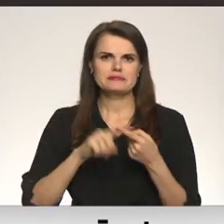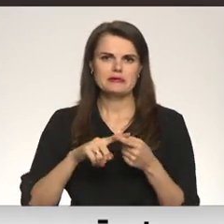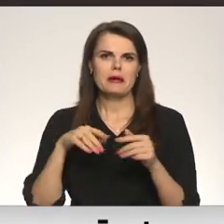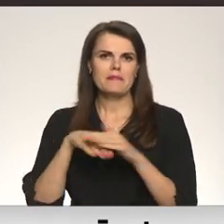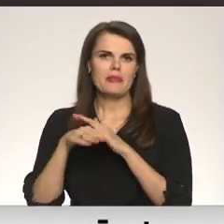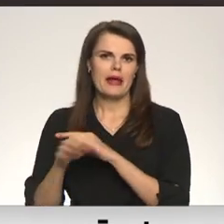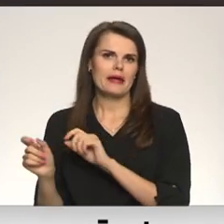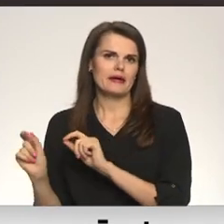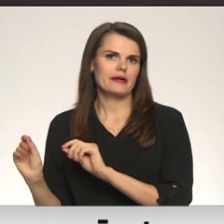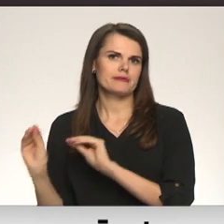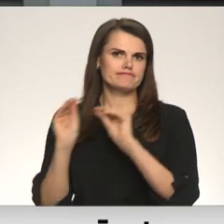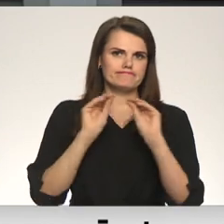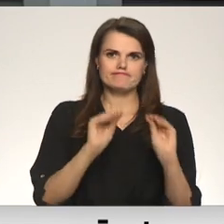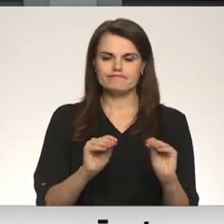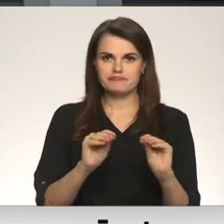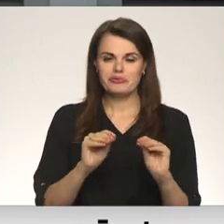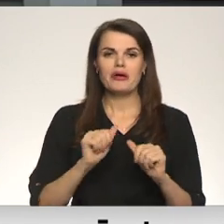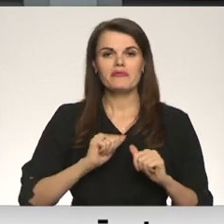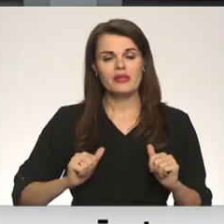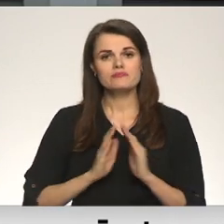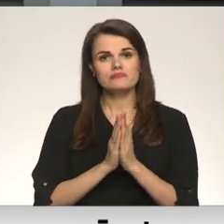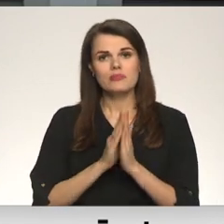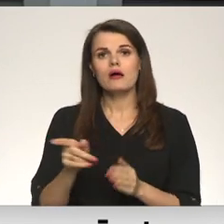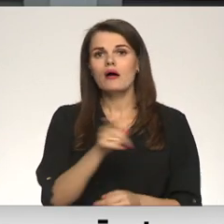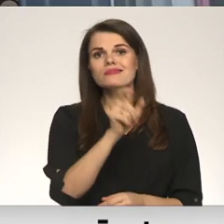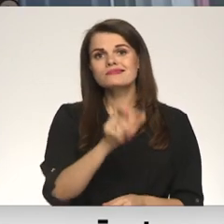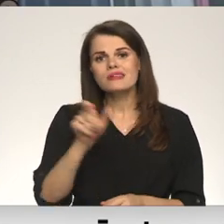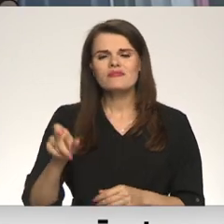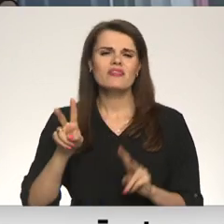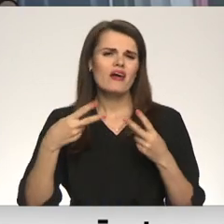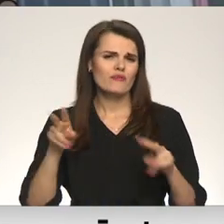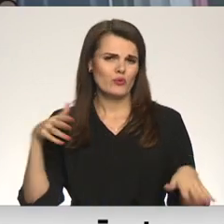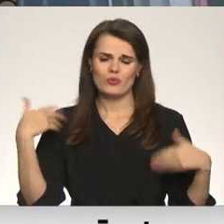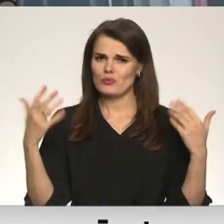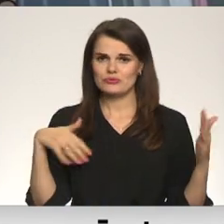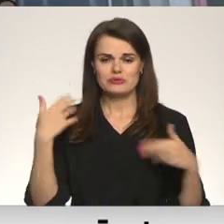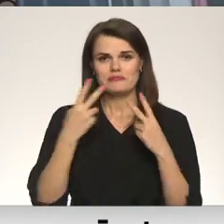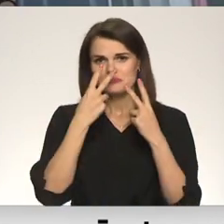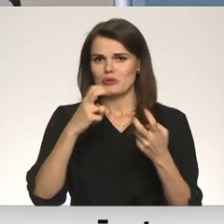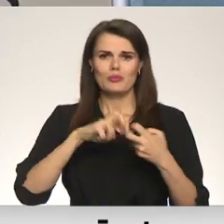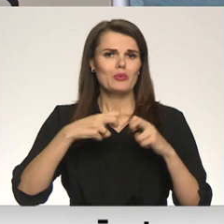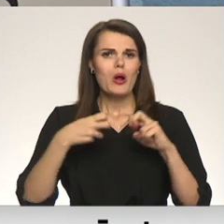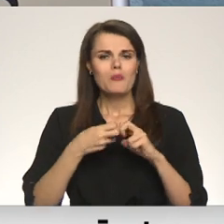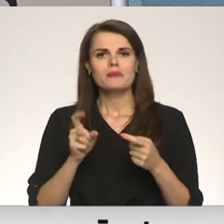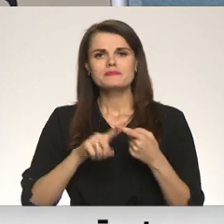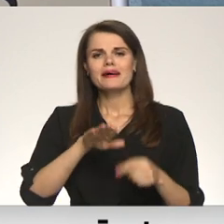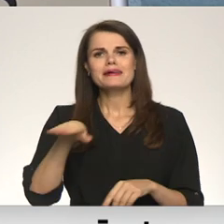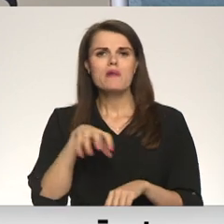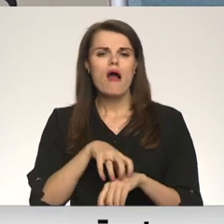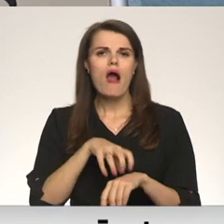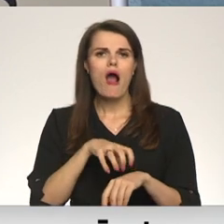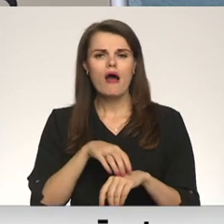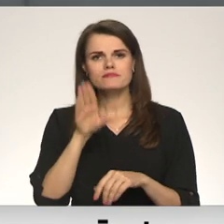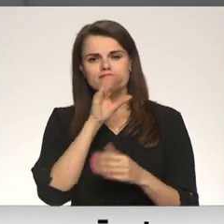apmaksāto pakalpojumu sasniedzamība. Dienests aicina iedzīvotājus nesatraukties, jo tā ieskatā problēmām ar ģimenes ārstu